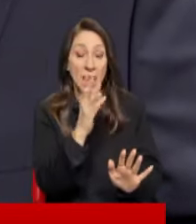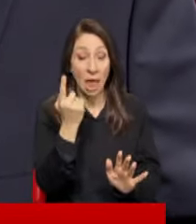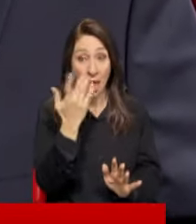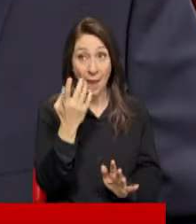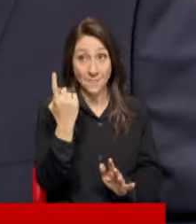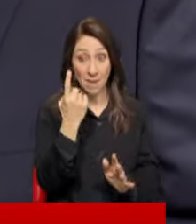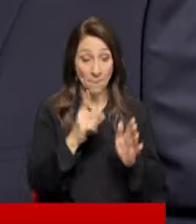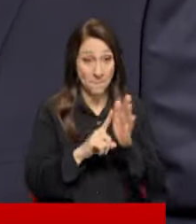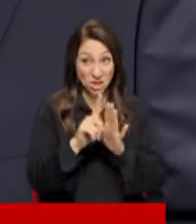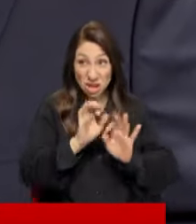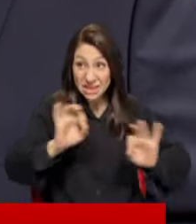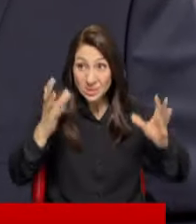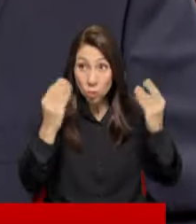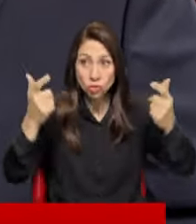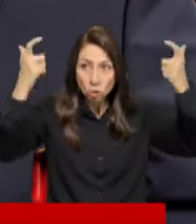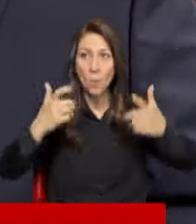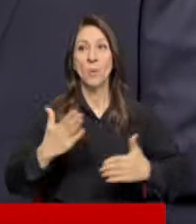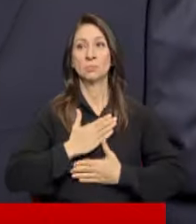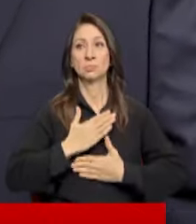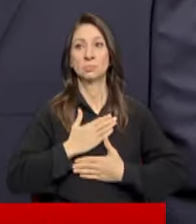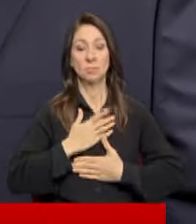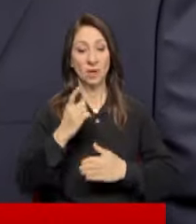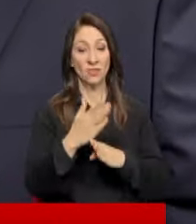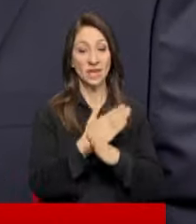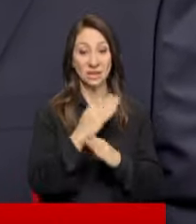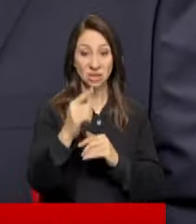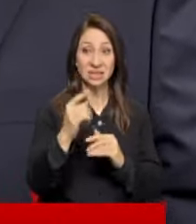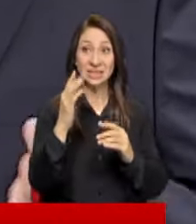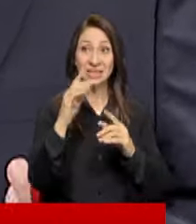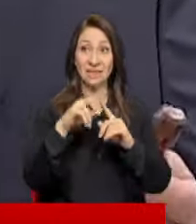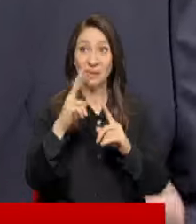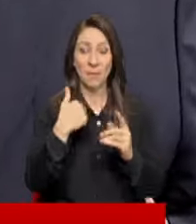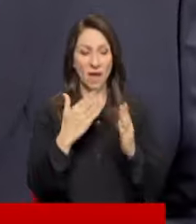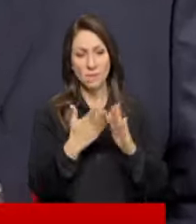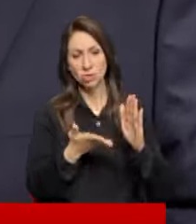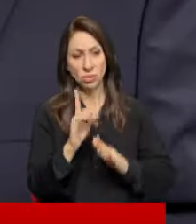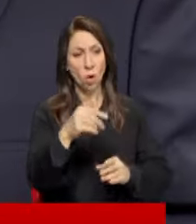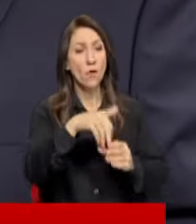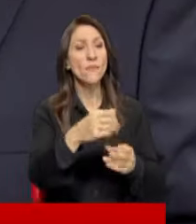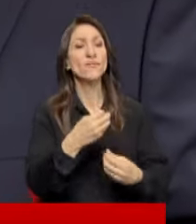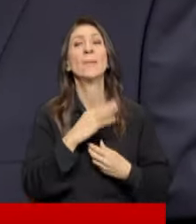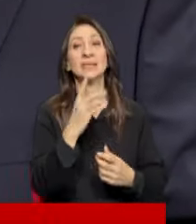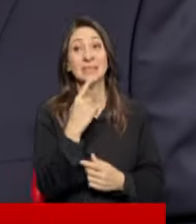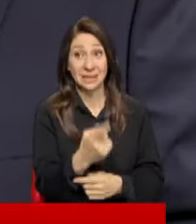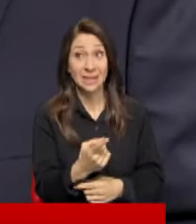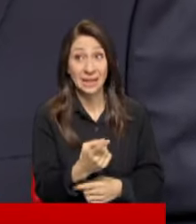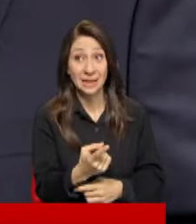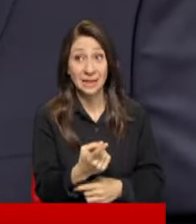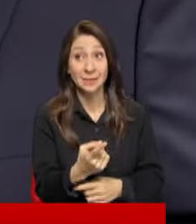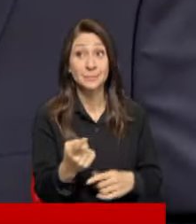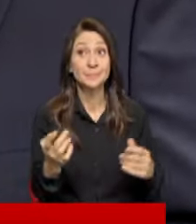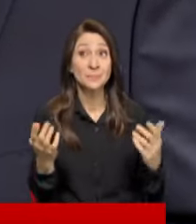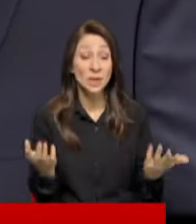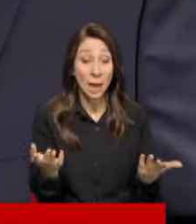bir başarısızlık olsa bunun sorumluluğunu üstleneceğini, hatta bir vatandaşın televizyonda ben evime döneceğim siz bana oy vermezseniz dedi.